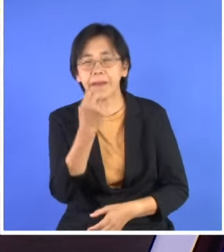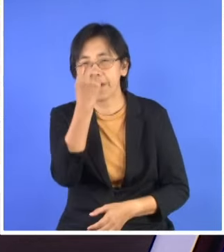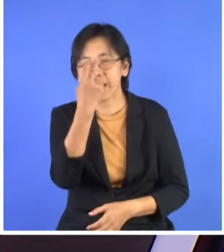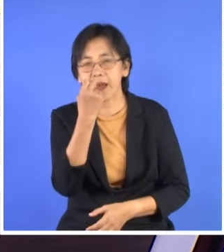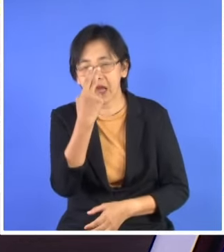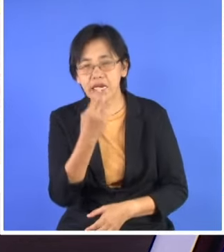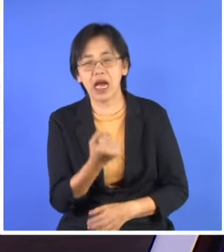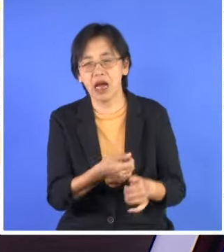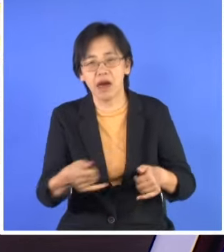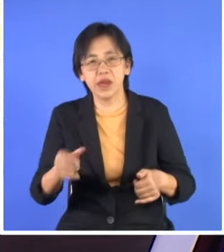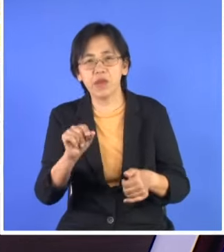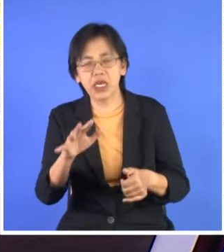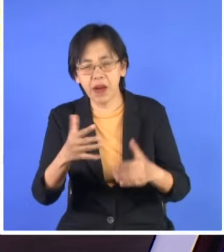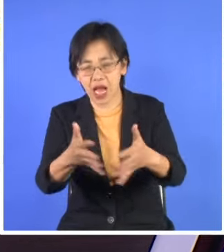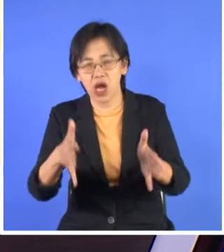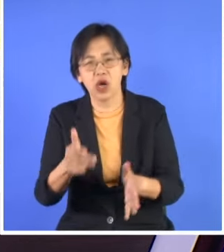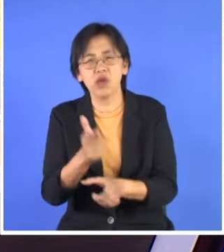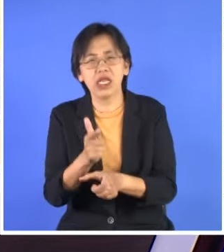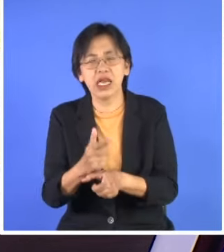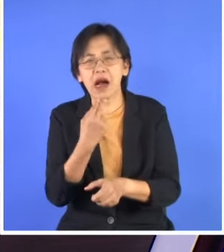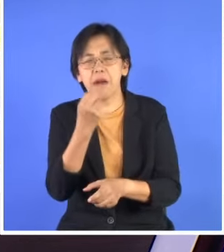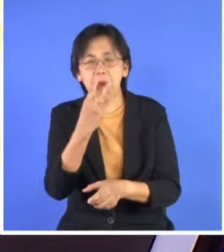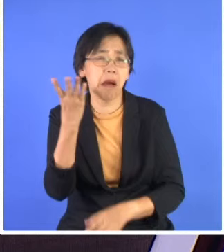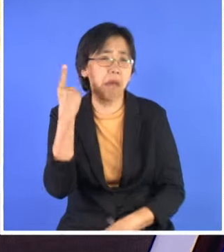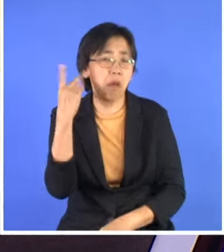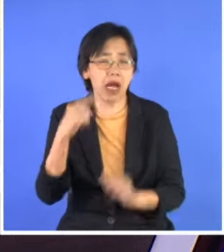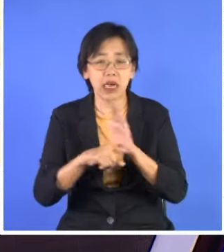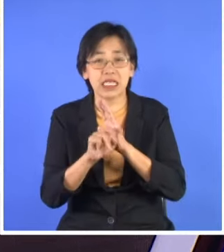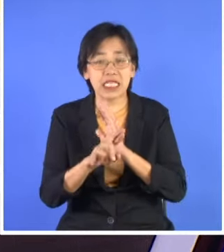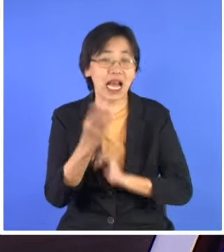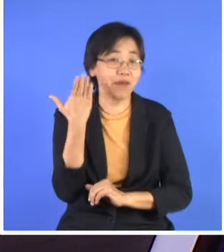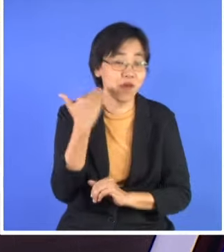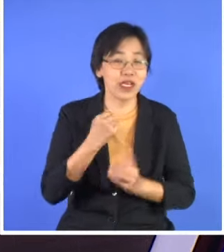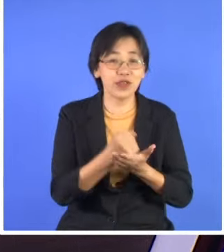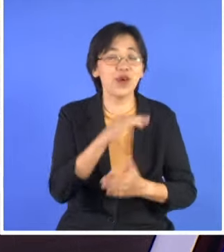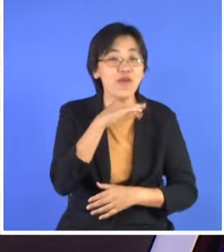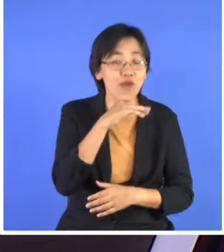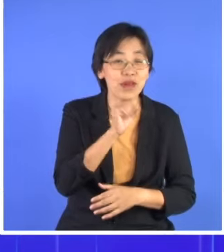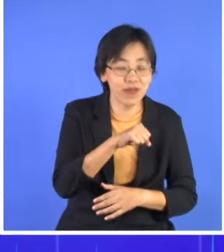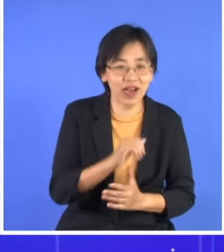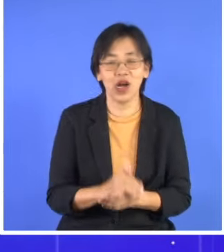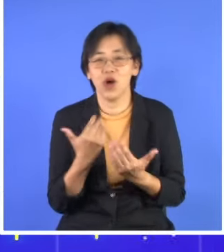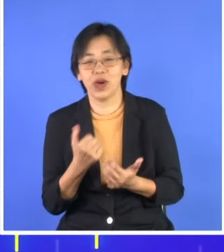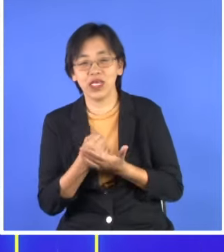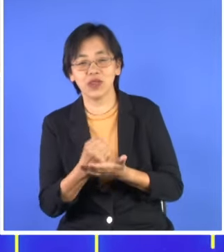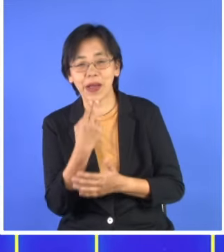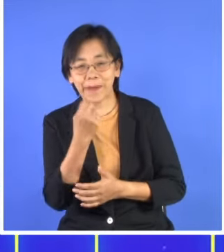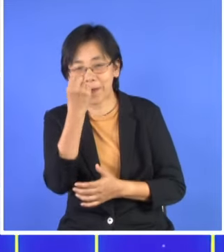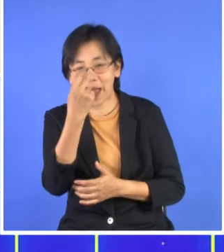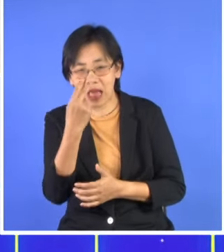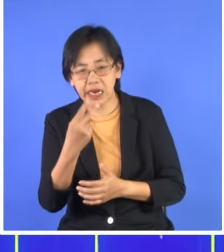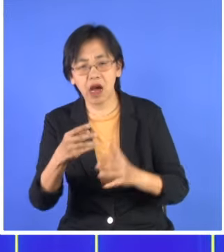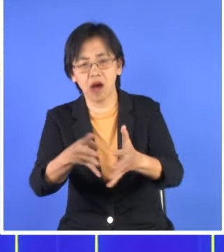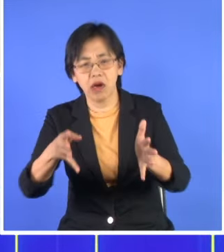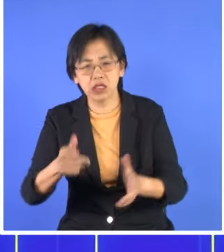25ตัวออกจากฟาร์มนะอยู่ที่จังหวัดตราดนะวันเมื่อวานนี้ช่วยหมูใช่มั้ยวันเมื่อวานช่วยหมูแต่วันนี้ช่วยแพะนะครับออกจากฟาร์ม